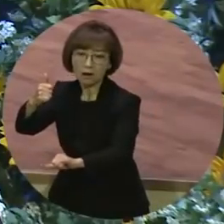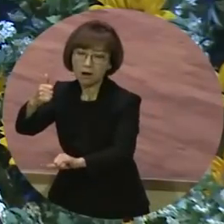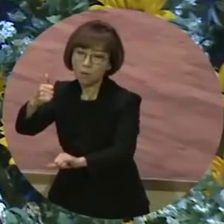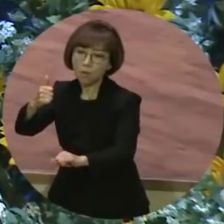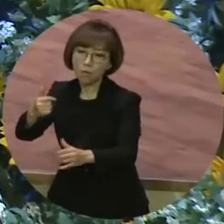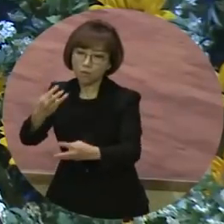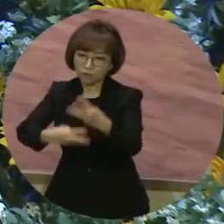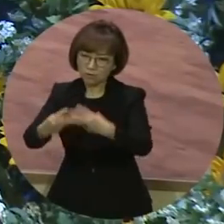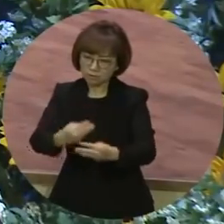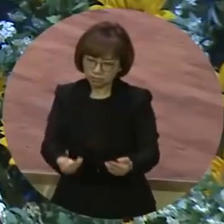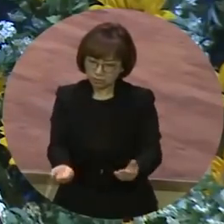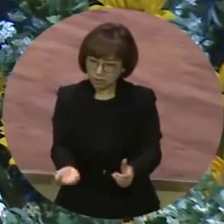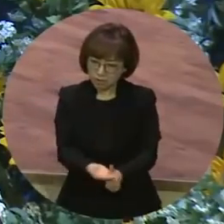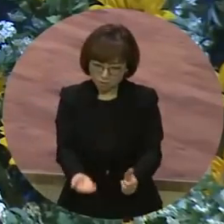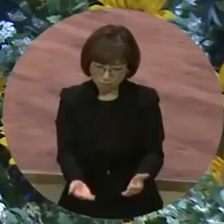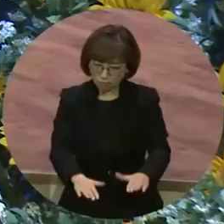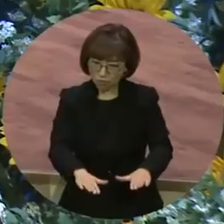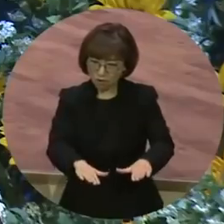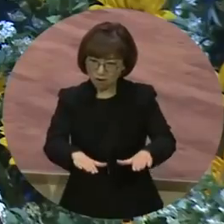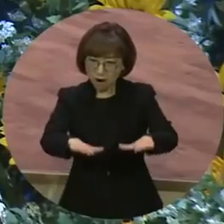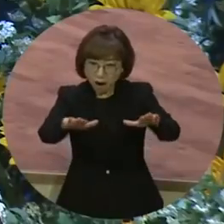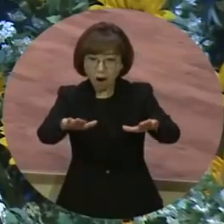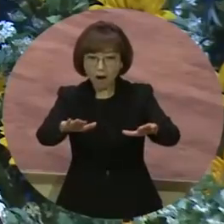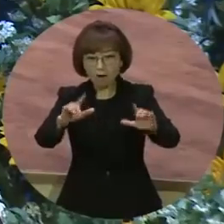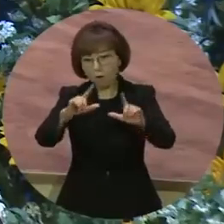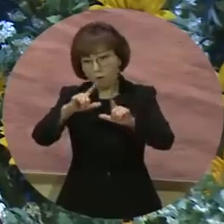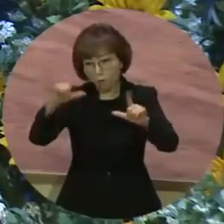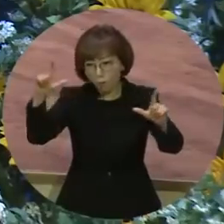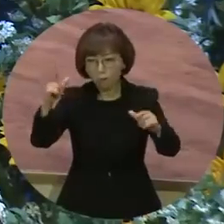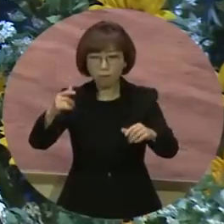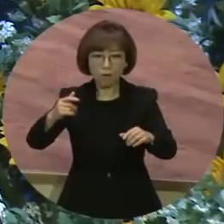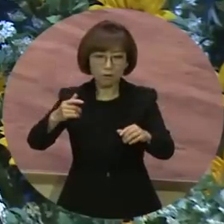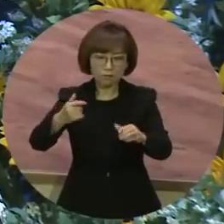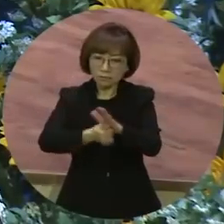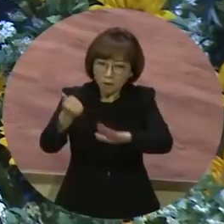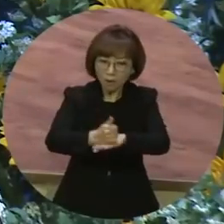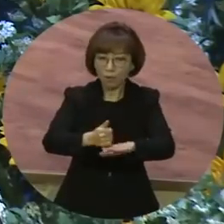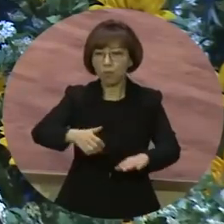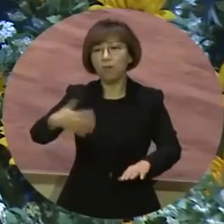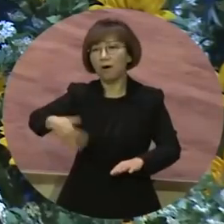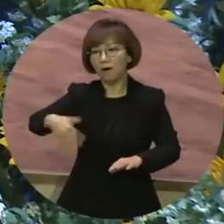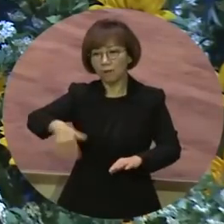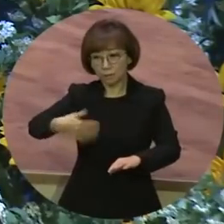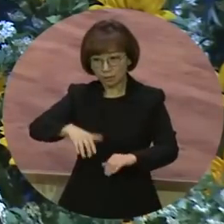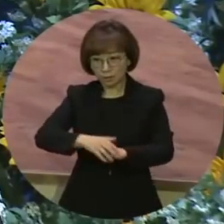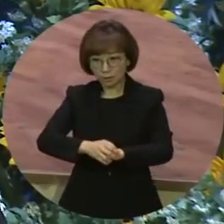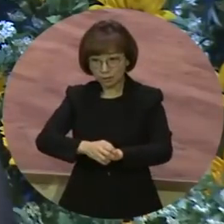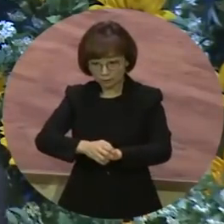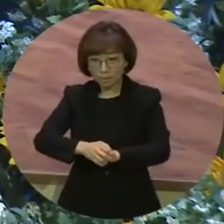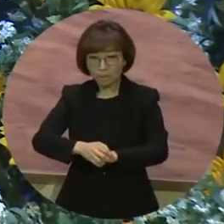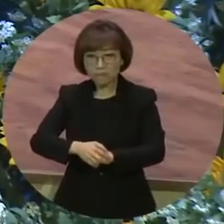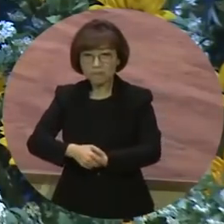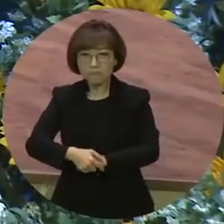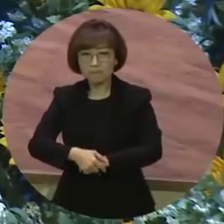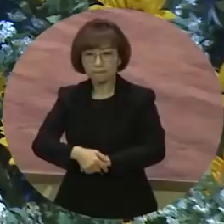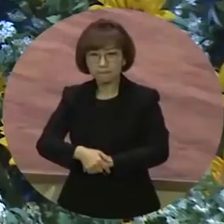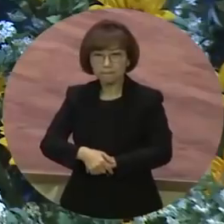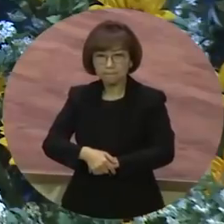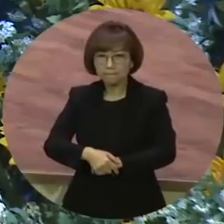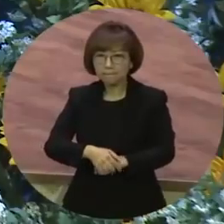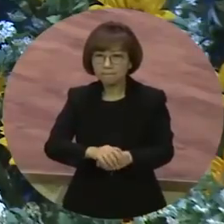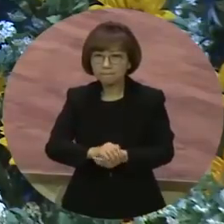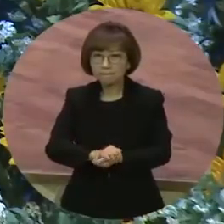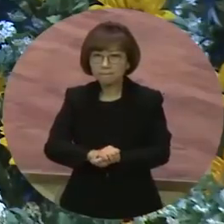참 미안하지. 그 광주에 가면 광주 그 목사님 그 어 박성준 목사님